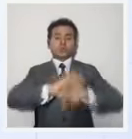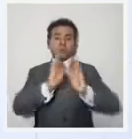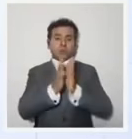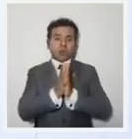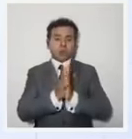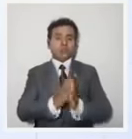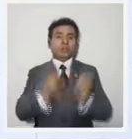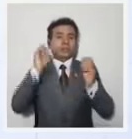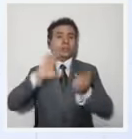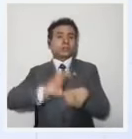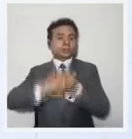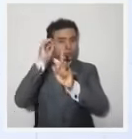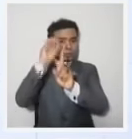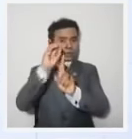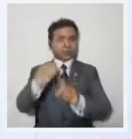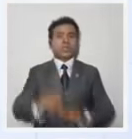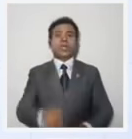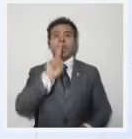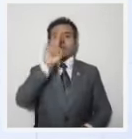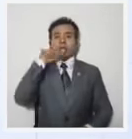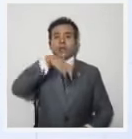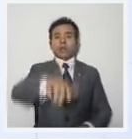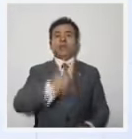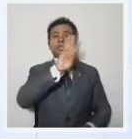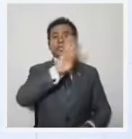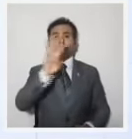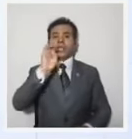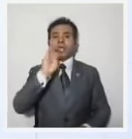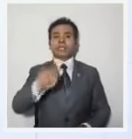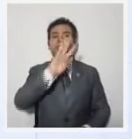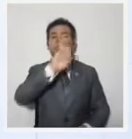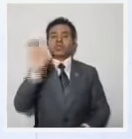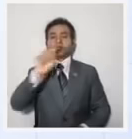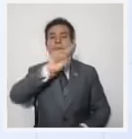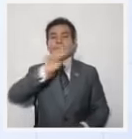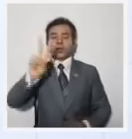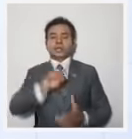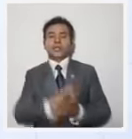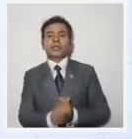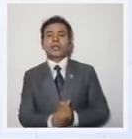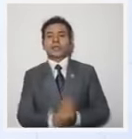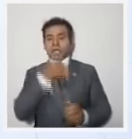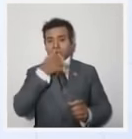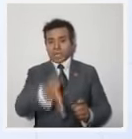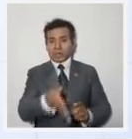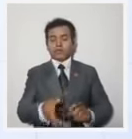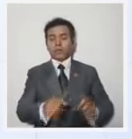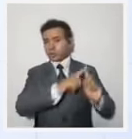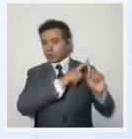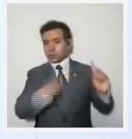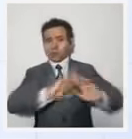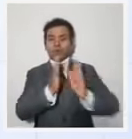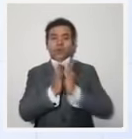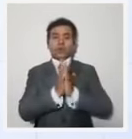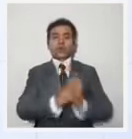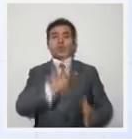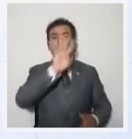24 ঘন্টায় সমস্ত হট কল লাইন, ফোন কল লাইন থেকে আমাদের কল এসেছে, কল রিসিভ করা হয়েছে